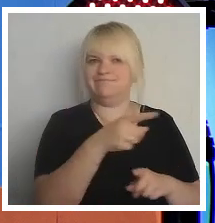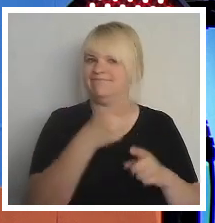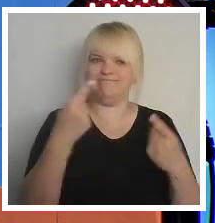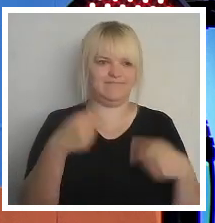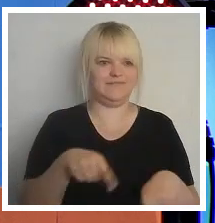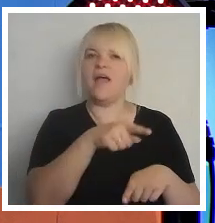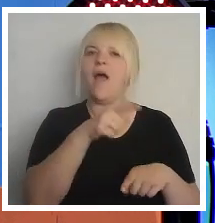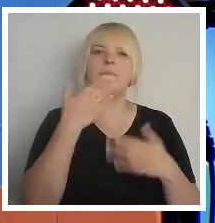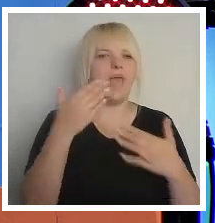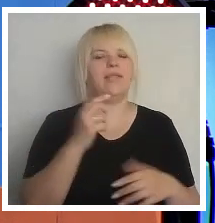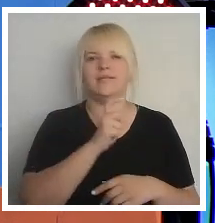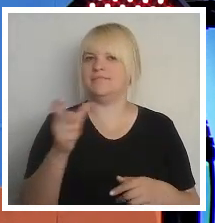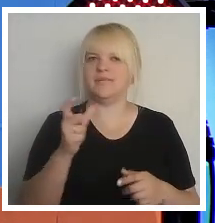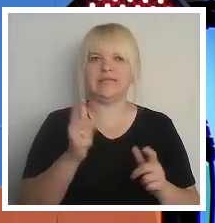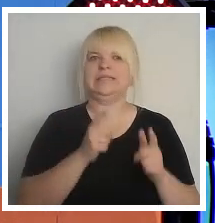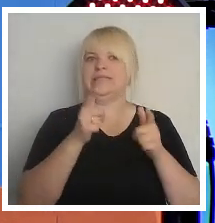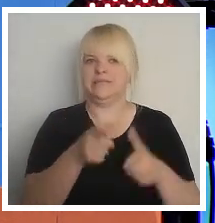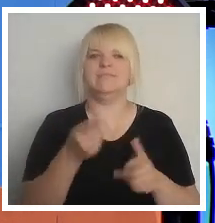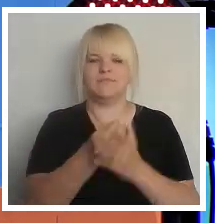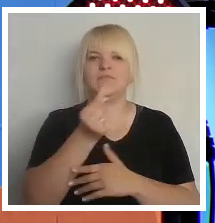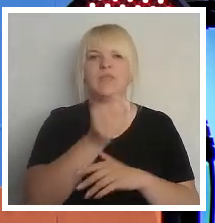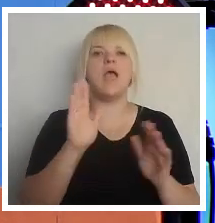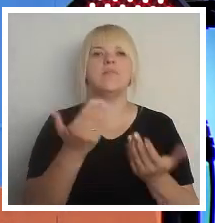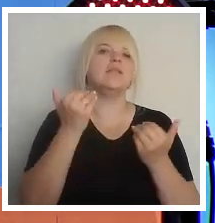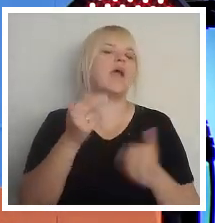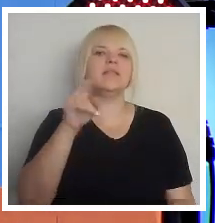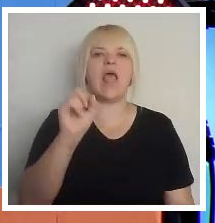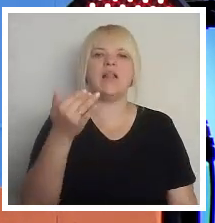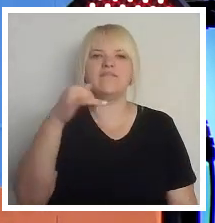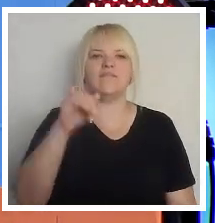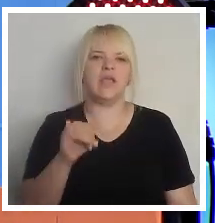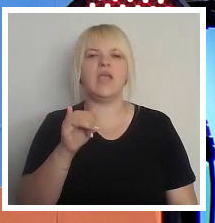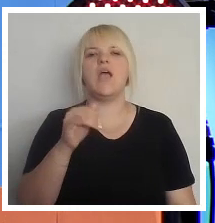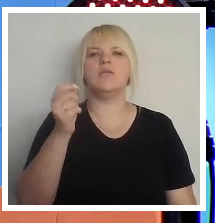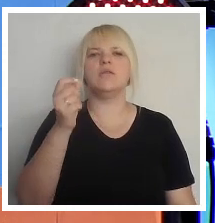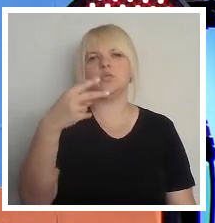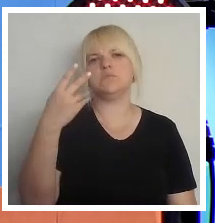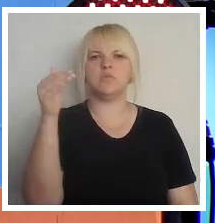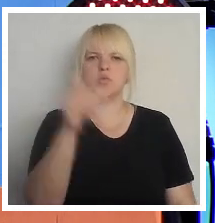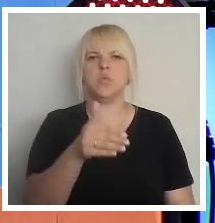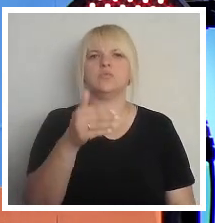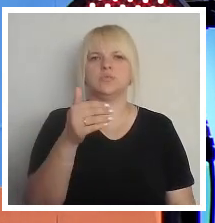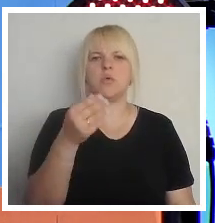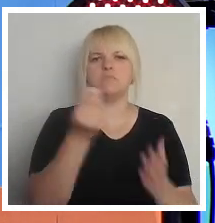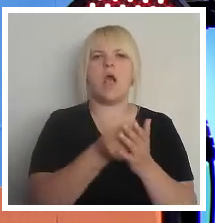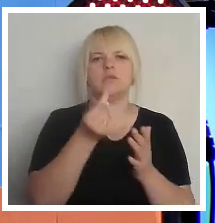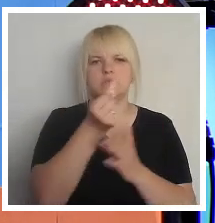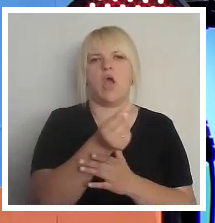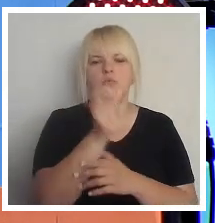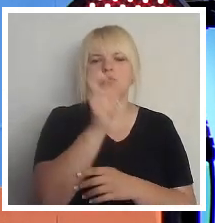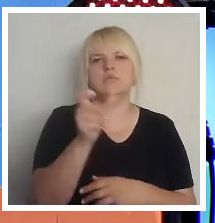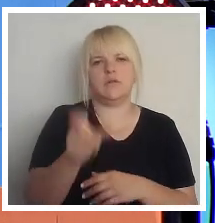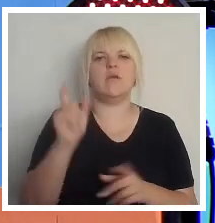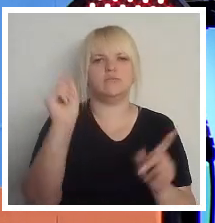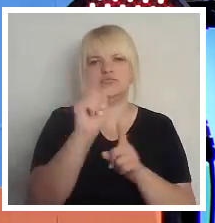es gribētu teikt, ka nu, Delfi šobrīd ir medijas ar vairāk nekā 20 tūkstošiem maksājošu abonentu.